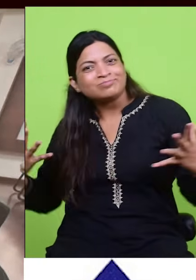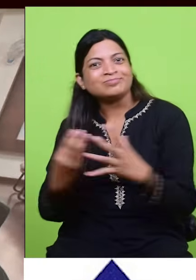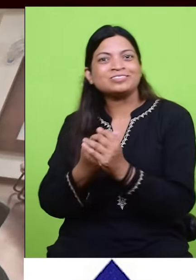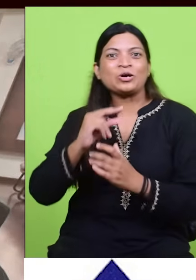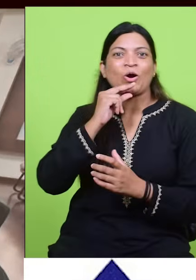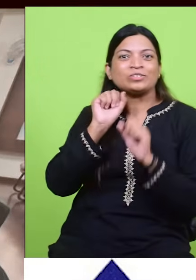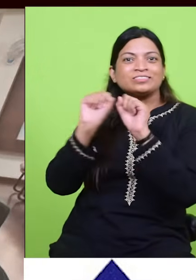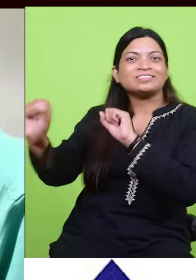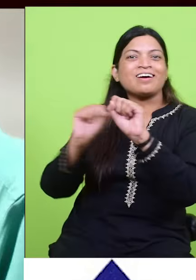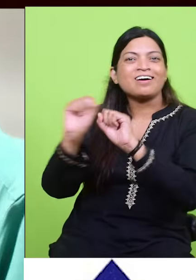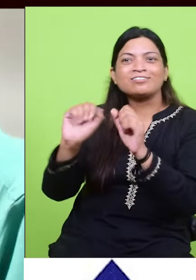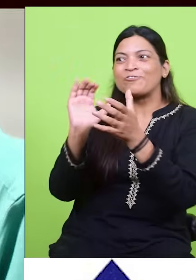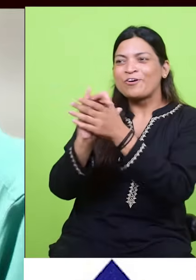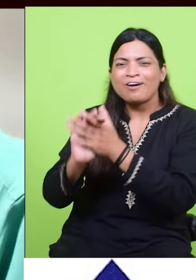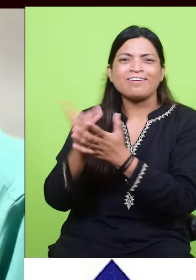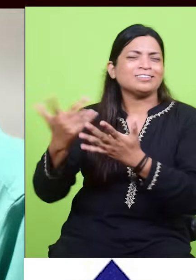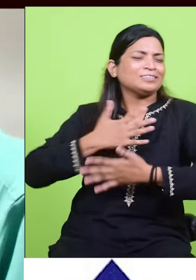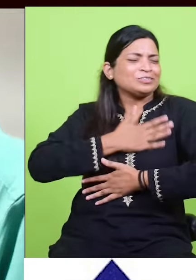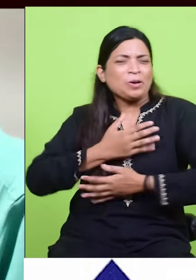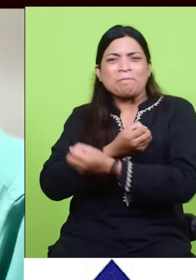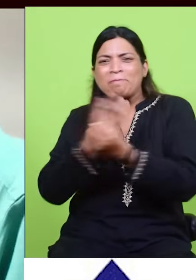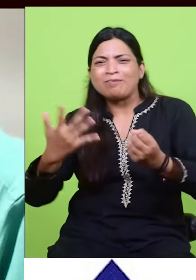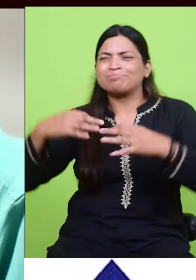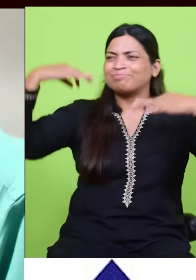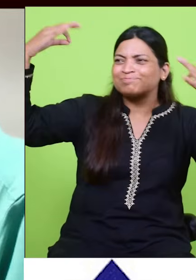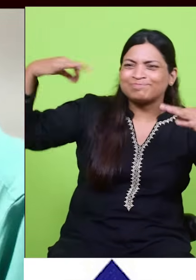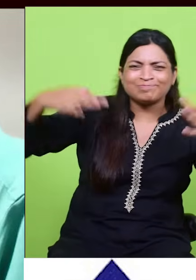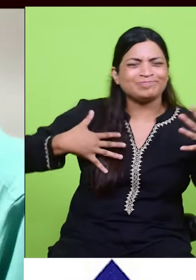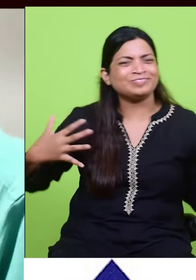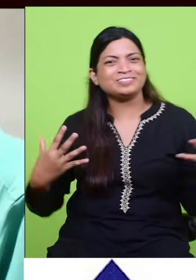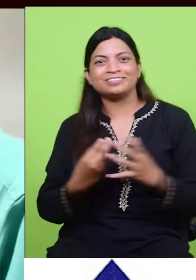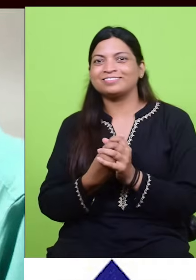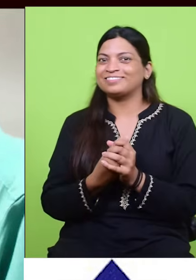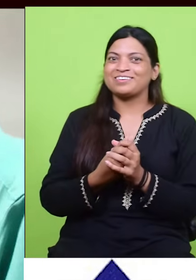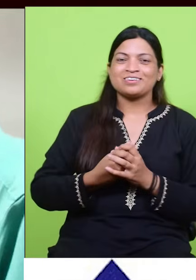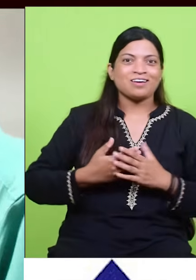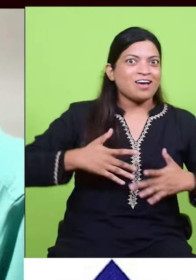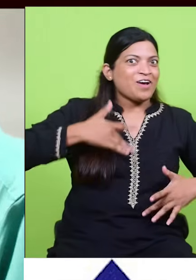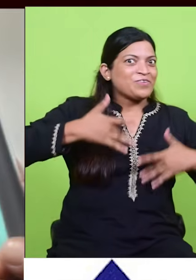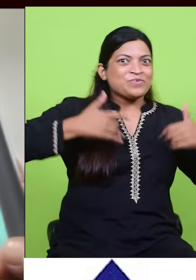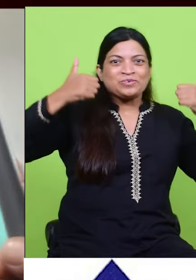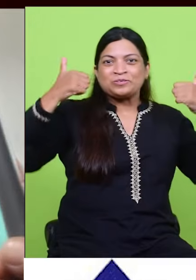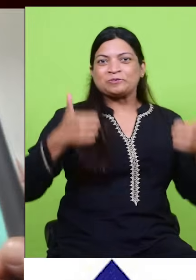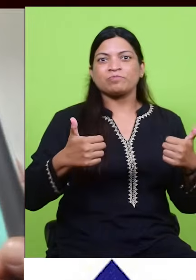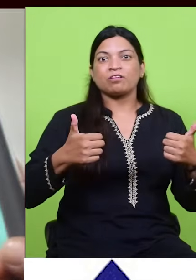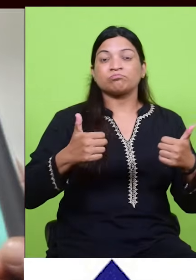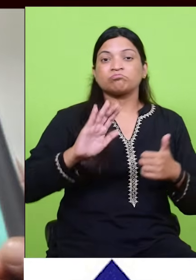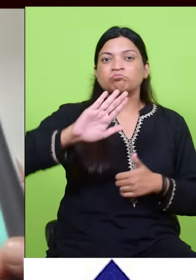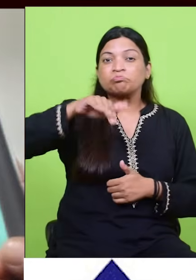लोगों ने सेलिब्रेशन करा, गुरदीप के सारे फ्रेंड्स ने पार्टी करी, सब लोग खूब डांस करे। फिर एक अगला आया